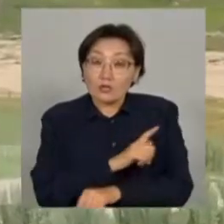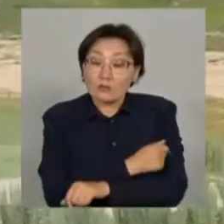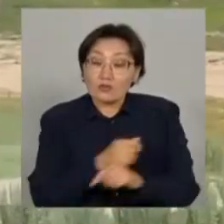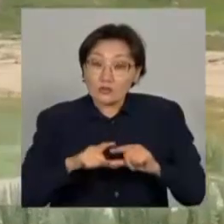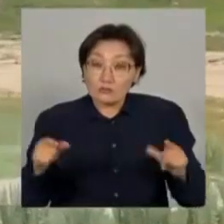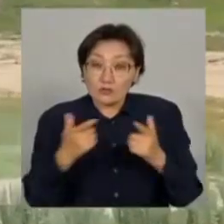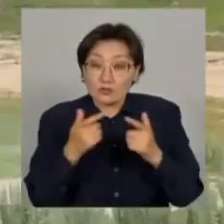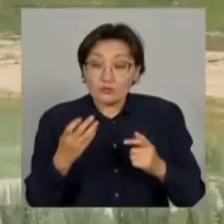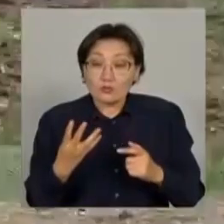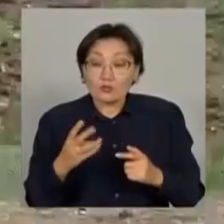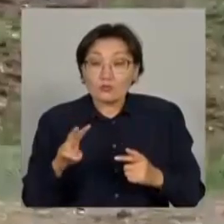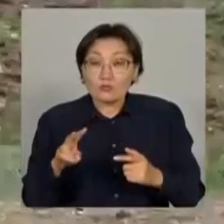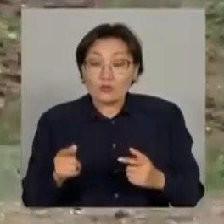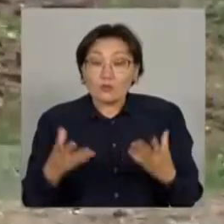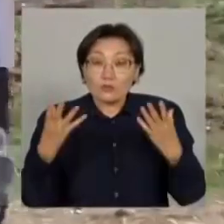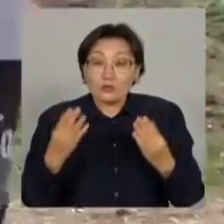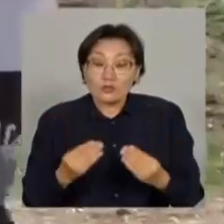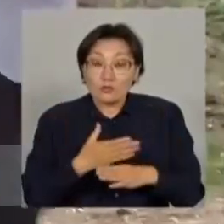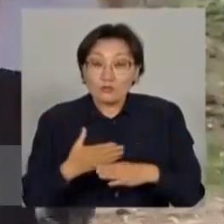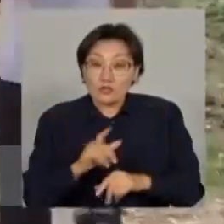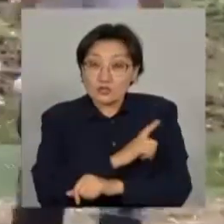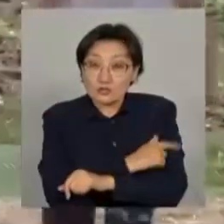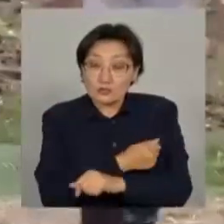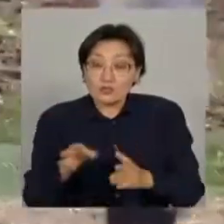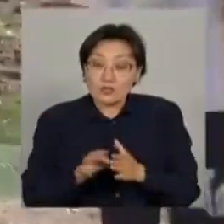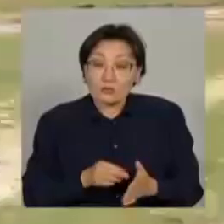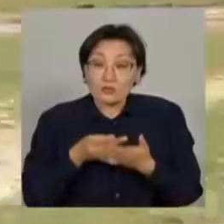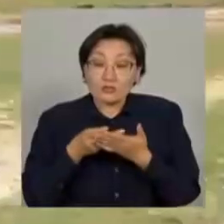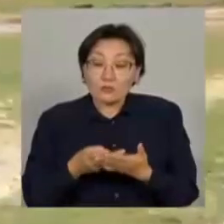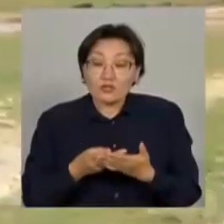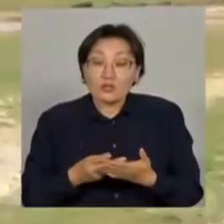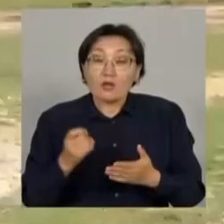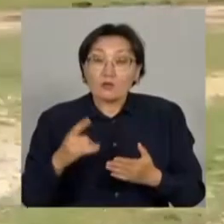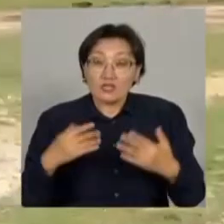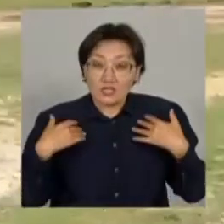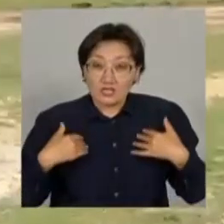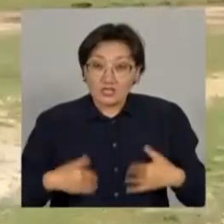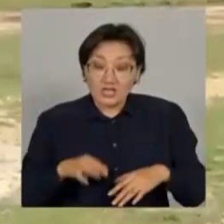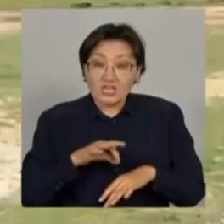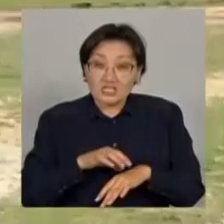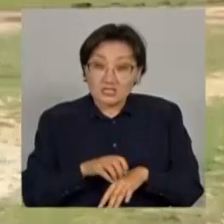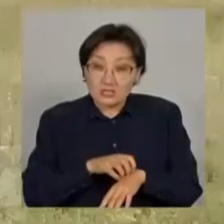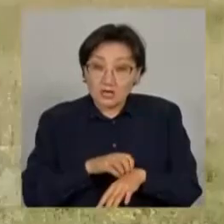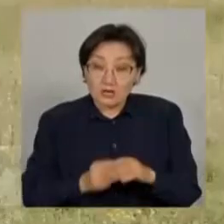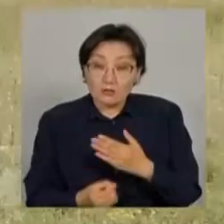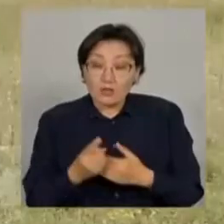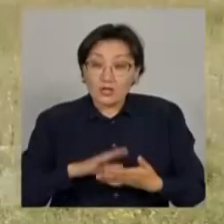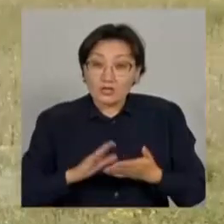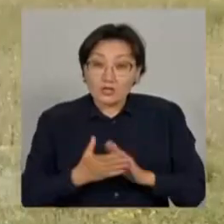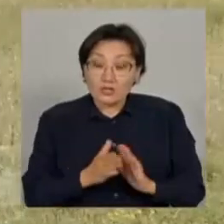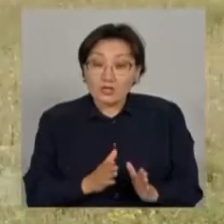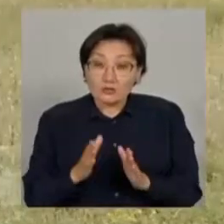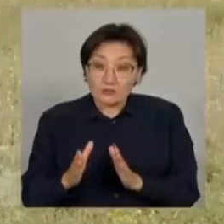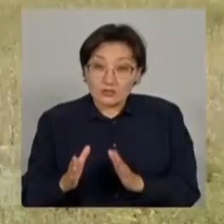мәлімдеді. 4-ші шілдеде болған жағдайдан кейін ауруханаға шұғыл жеткізілген баланың денесінде жара пайда болған. Қазір оның жағдайы